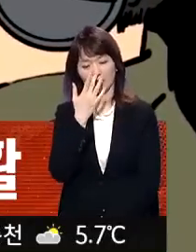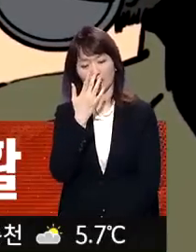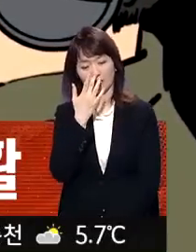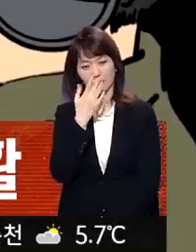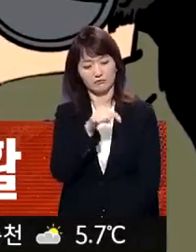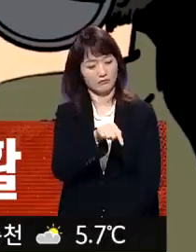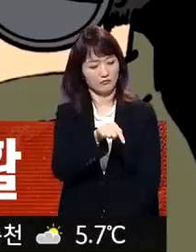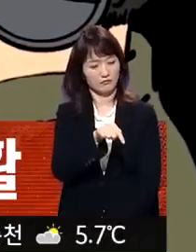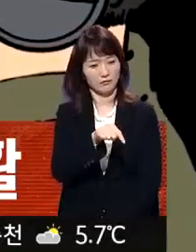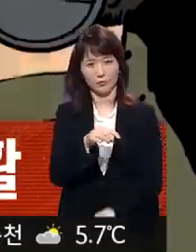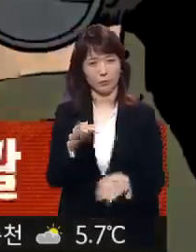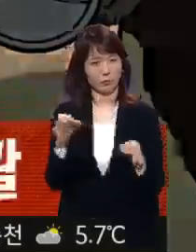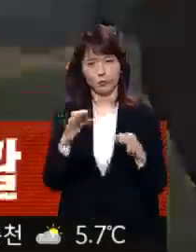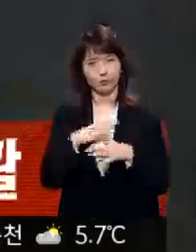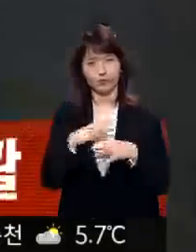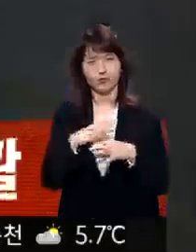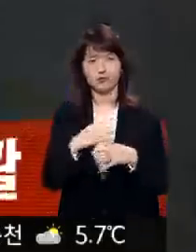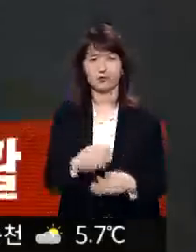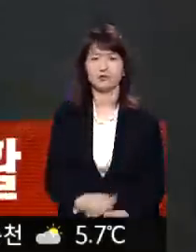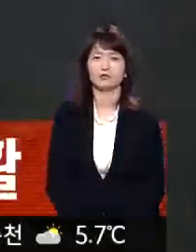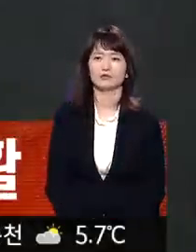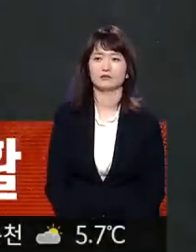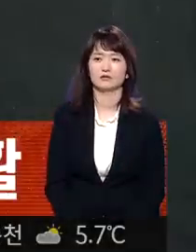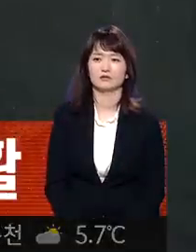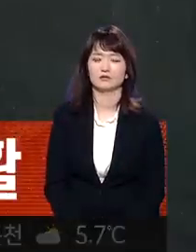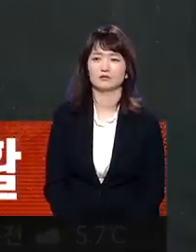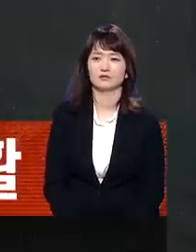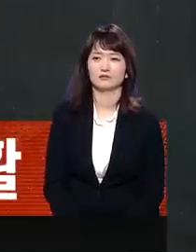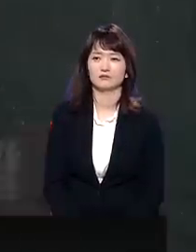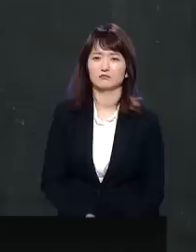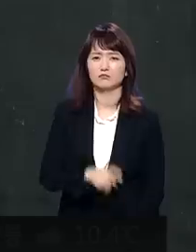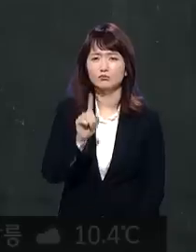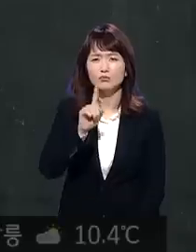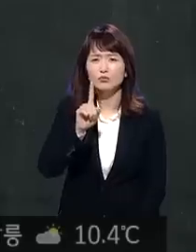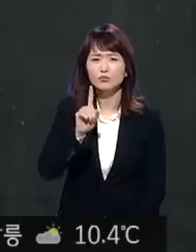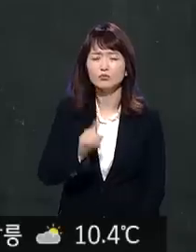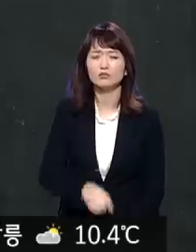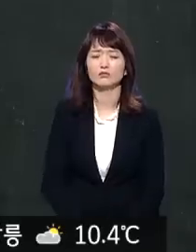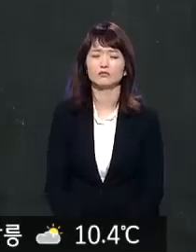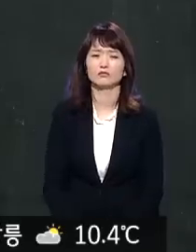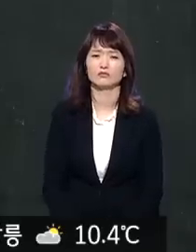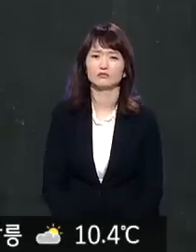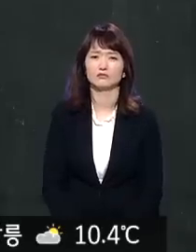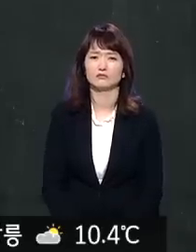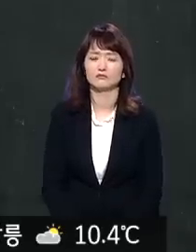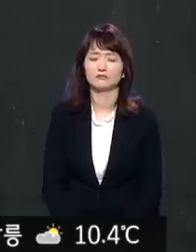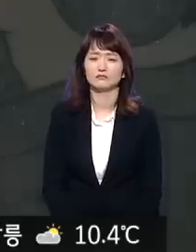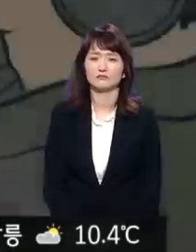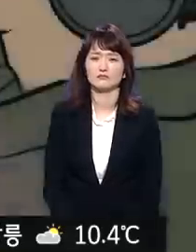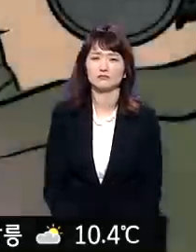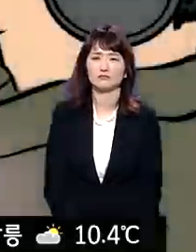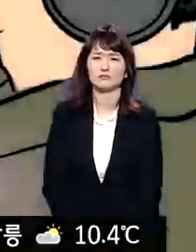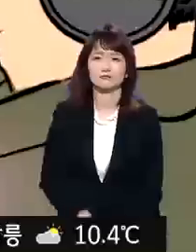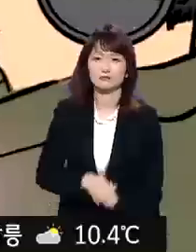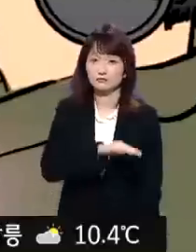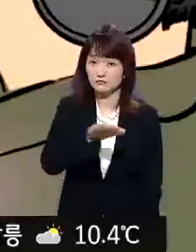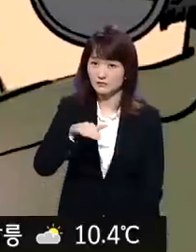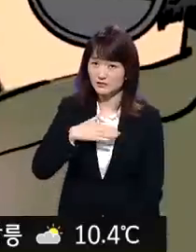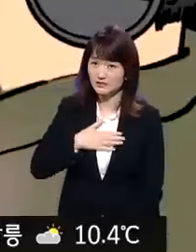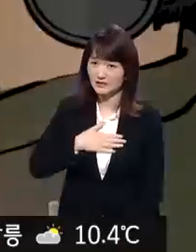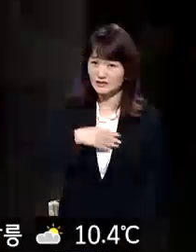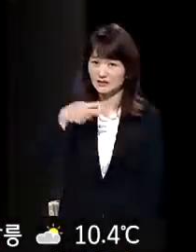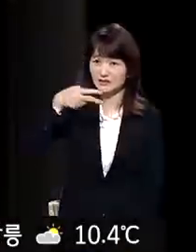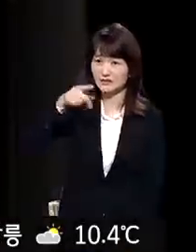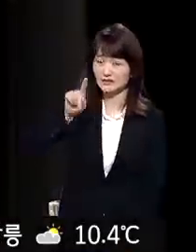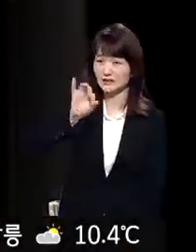좀 놀랍다, 이렇게 얘기가 되고 있습니다. 도대체 뭘까요? 그냥 우리가 흔히 뭐 쉽게 얘기하는 사이코패스